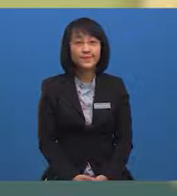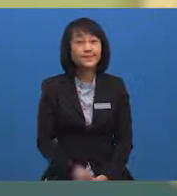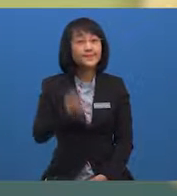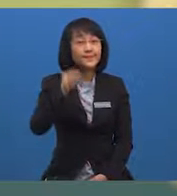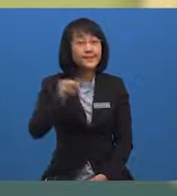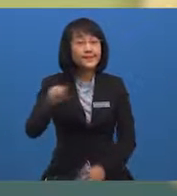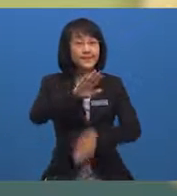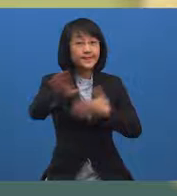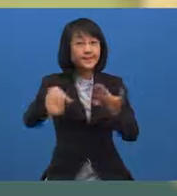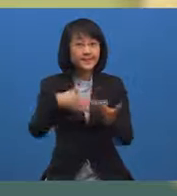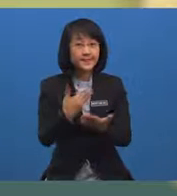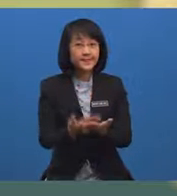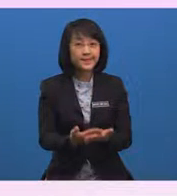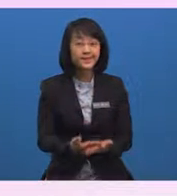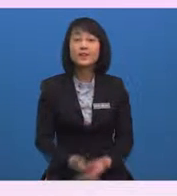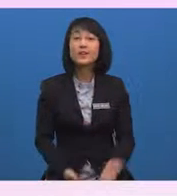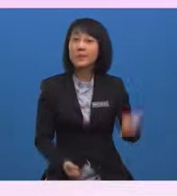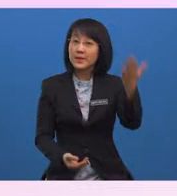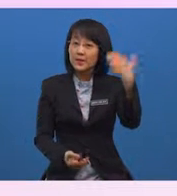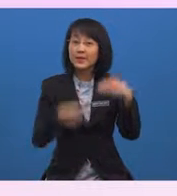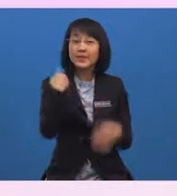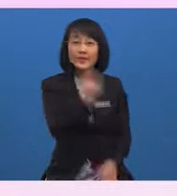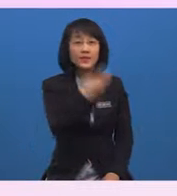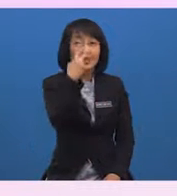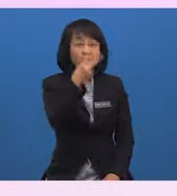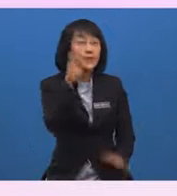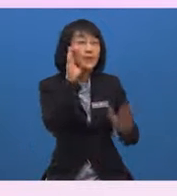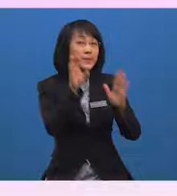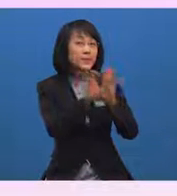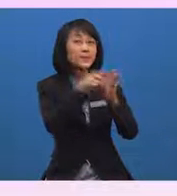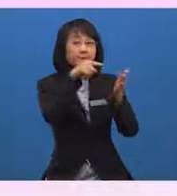Murid-murid sekalian, mari kita tengok gambar ini.